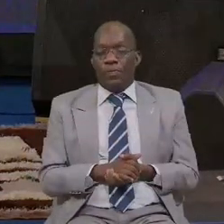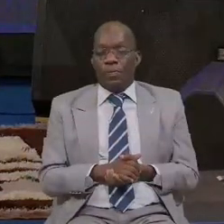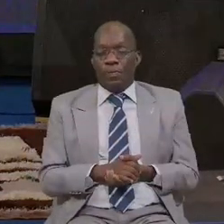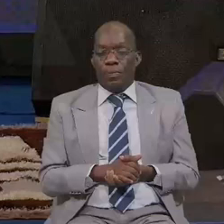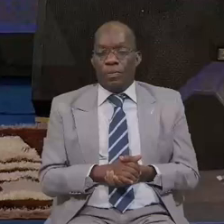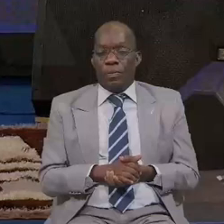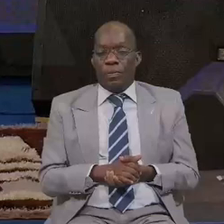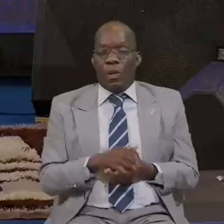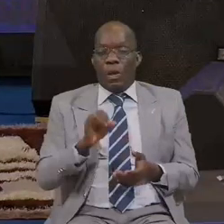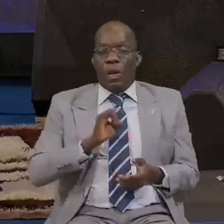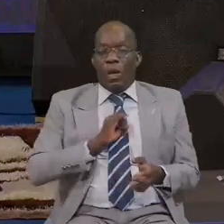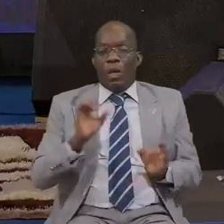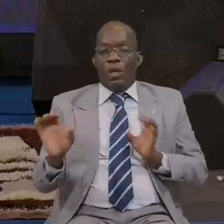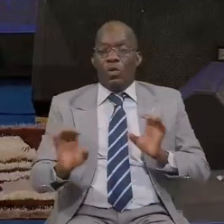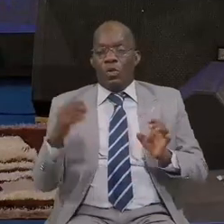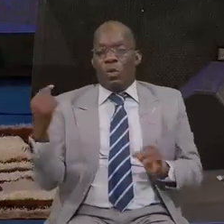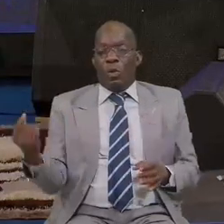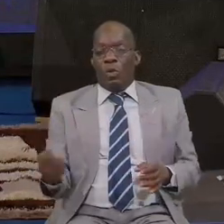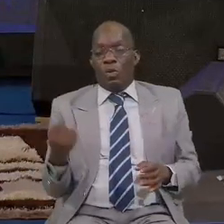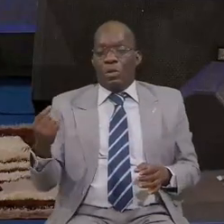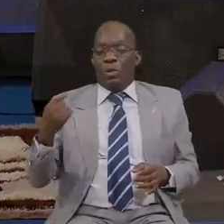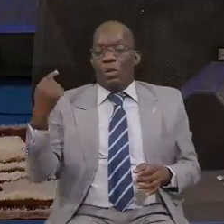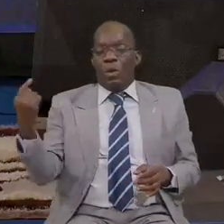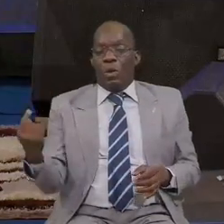Je fais toujours, toujours, toujours